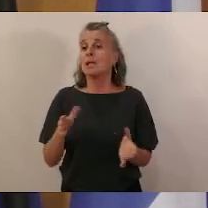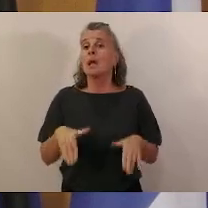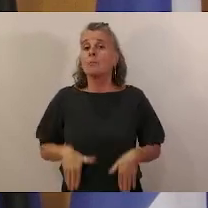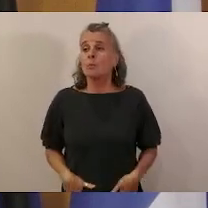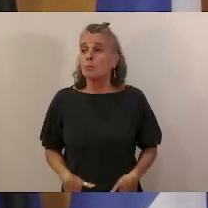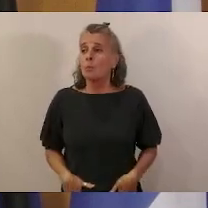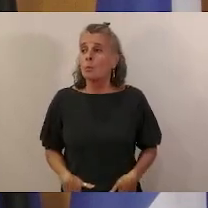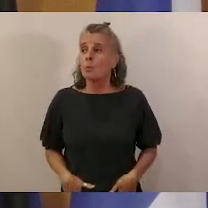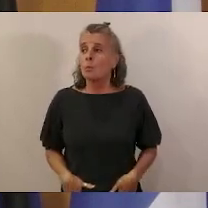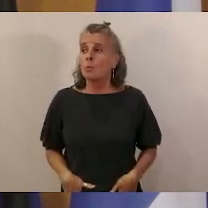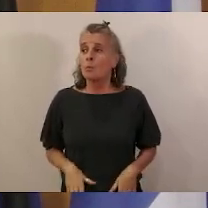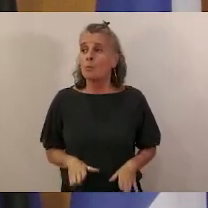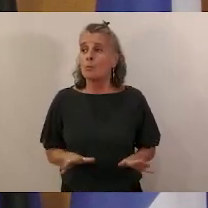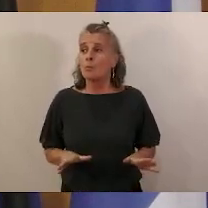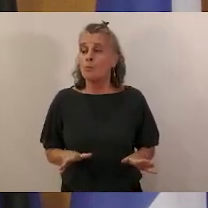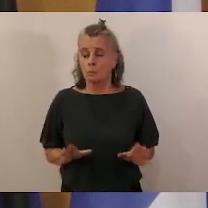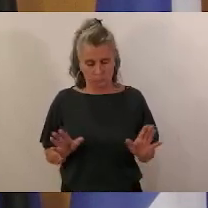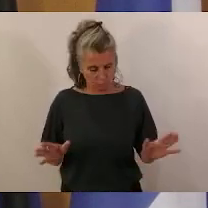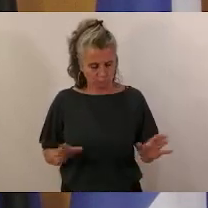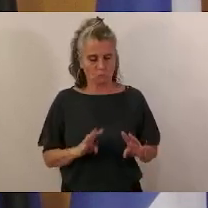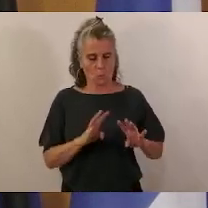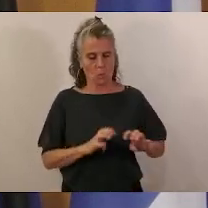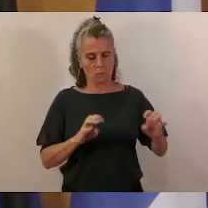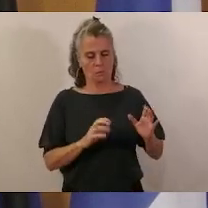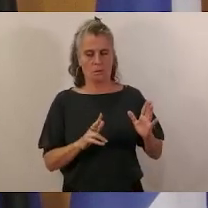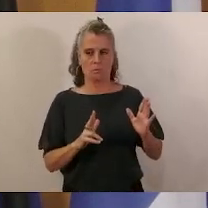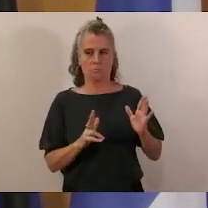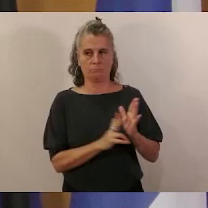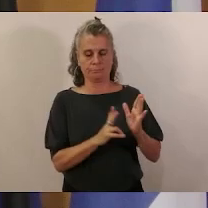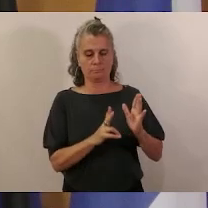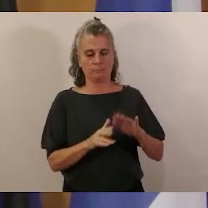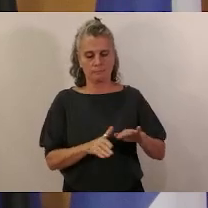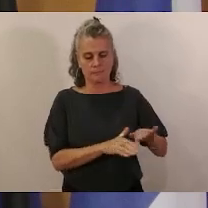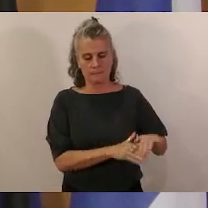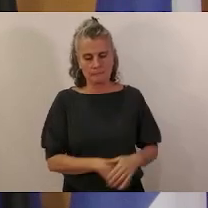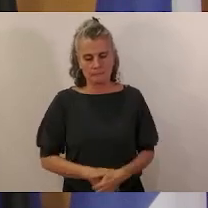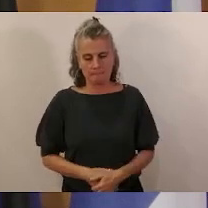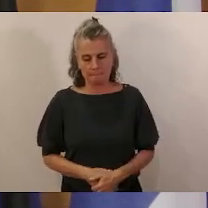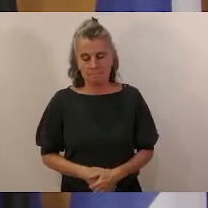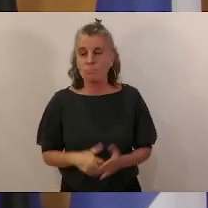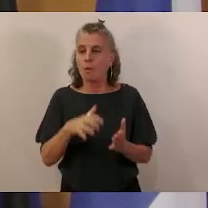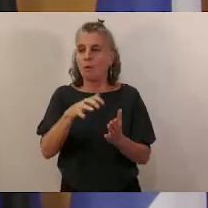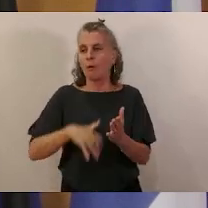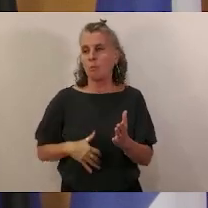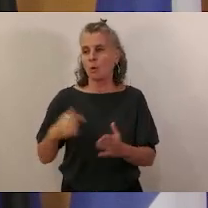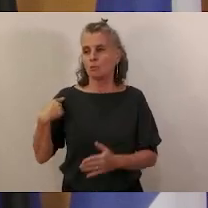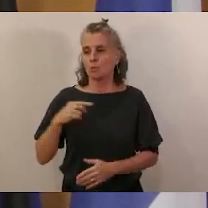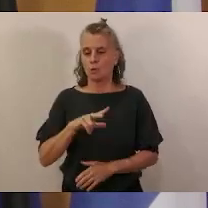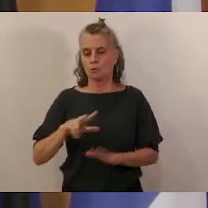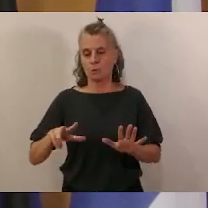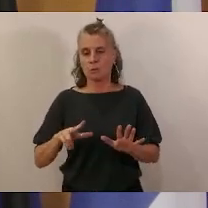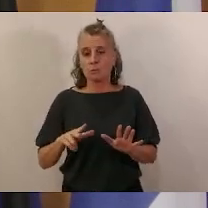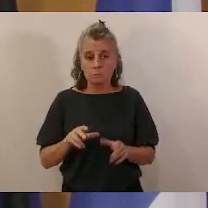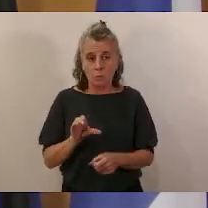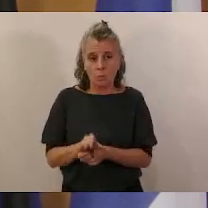et donc des avis favorables? Avis favorable du Conseil sur le rapport 38. Y a-t-il des